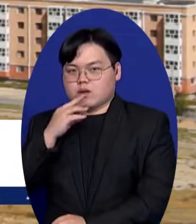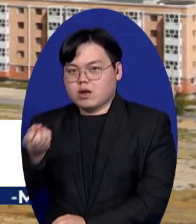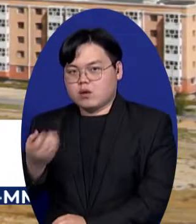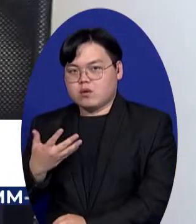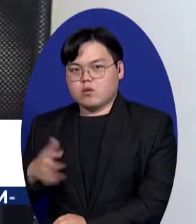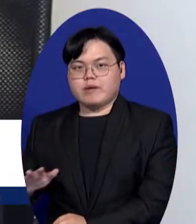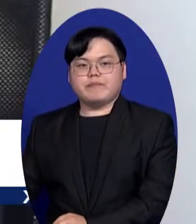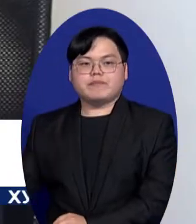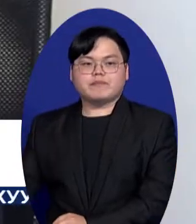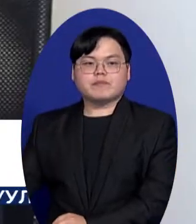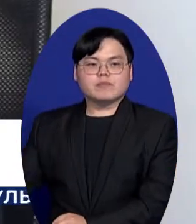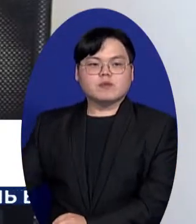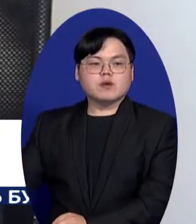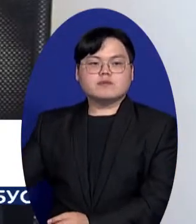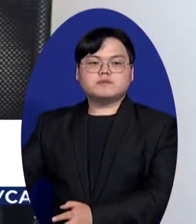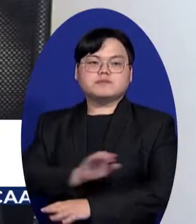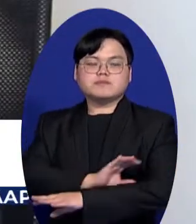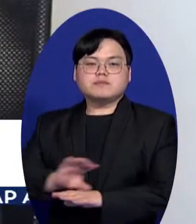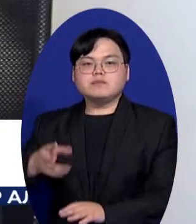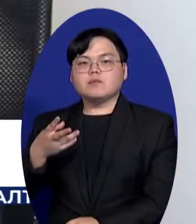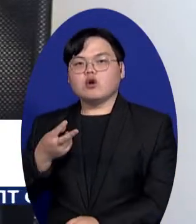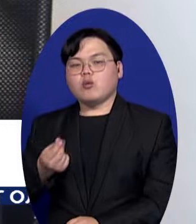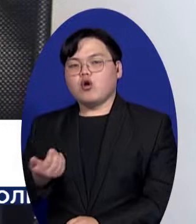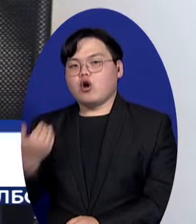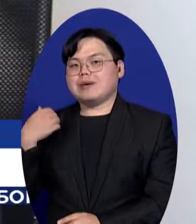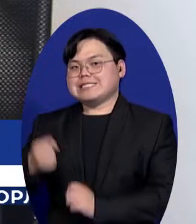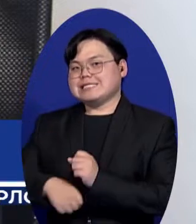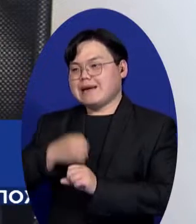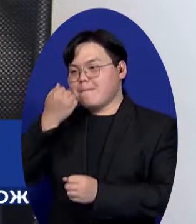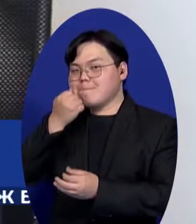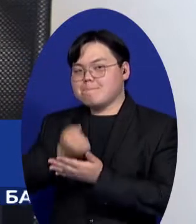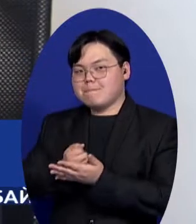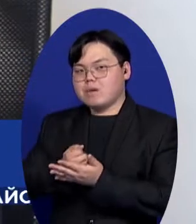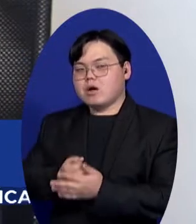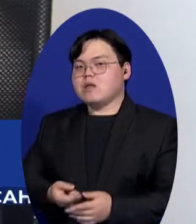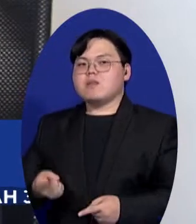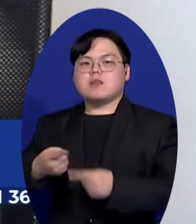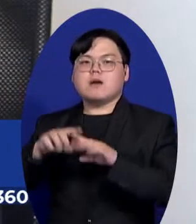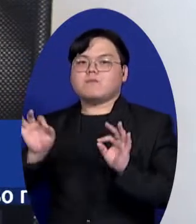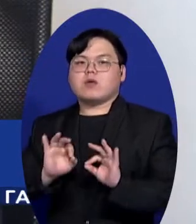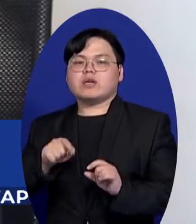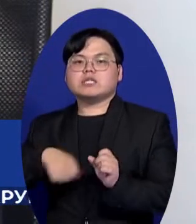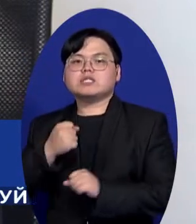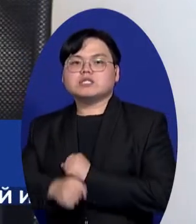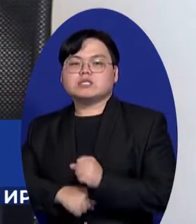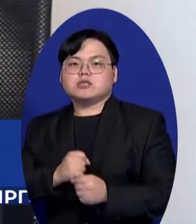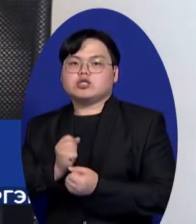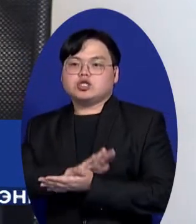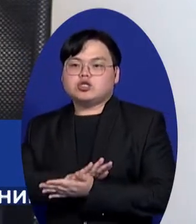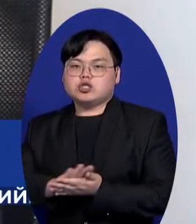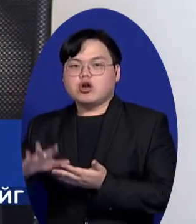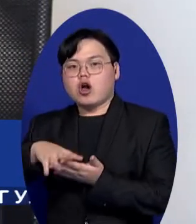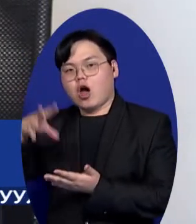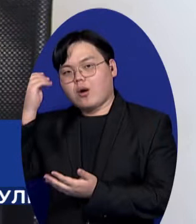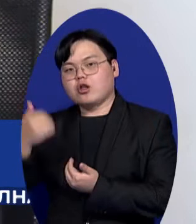байлаа. Сургалтын төлбөрийн хувьд бол өнгөрсөн жил батлагдсан сургалтын төлбөр нэмэгдээгүй, энэ жил бол эсэгчтэй яг өмнөх